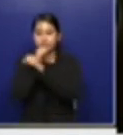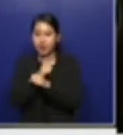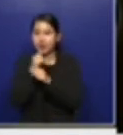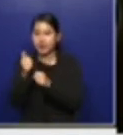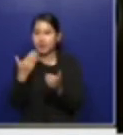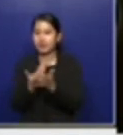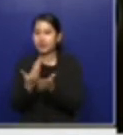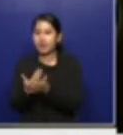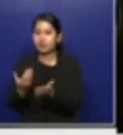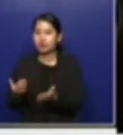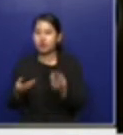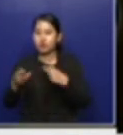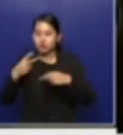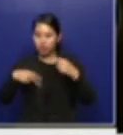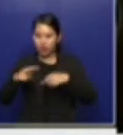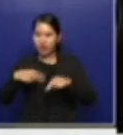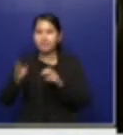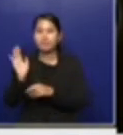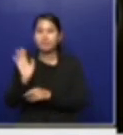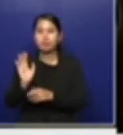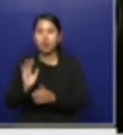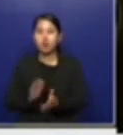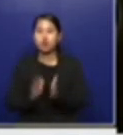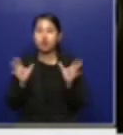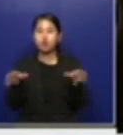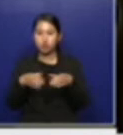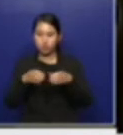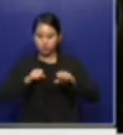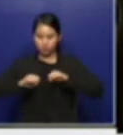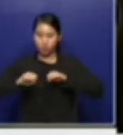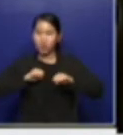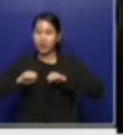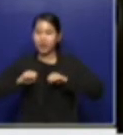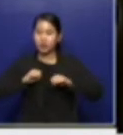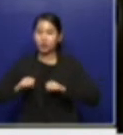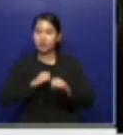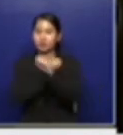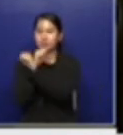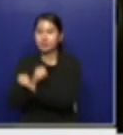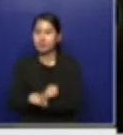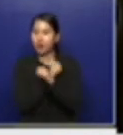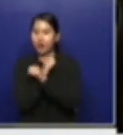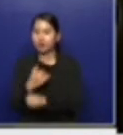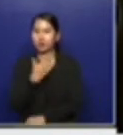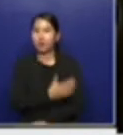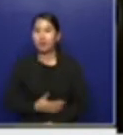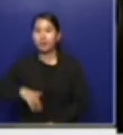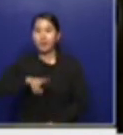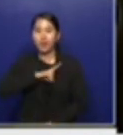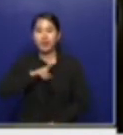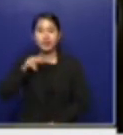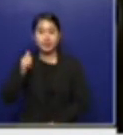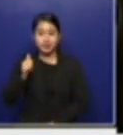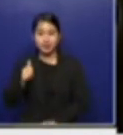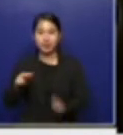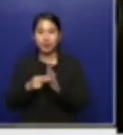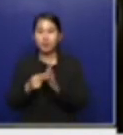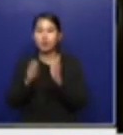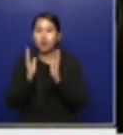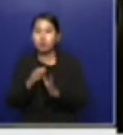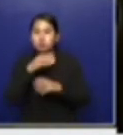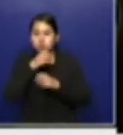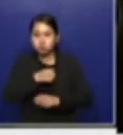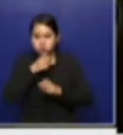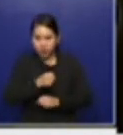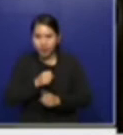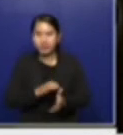องไปเสียเงินรักษาและในเมื่อคนวัยรุ่นหนุ่มสาวป้องกันสุขภาพดีคนสูงอายุก็ต้องลด